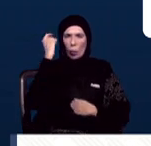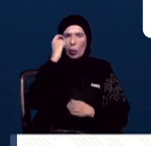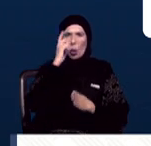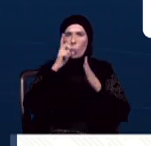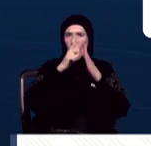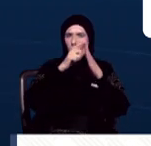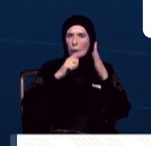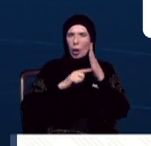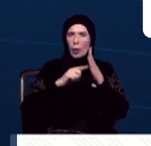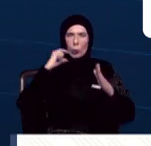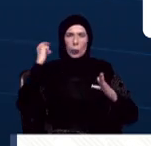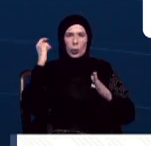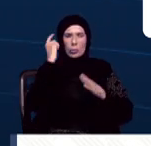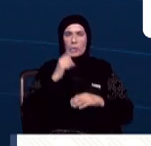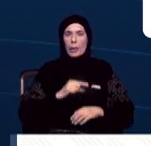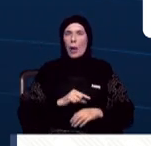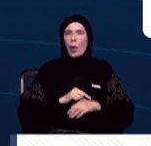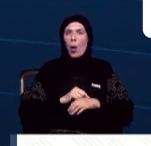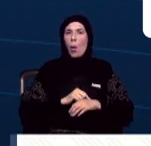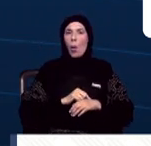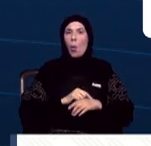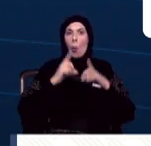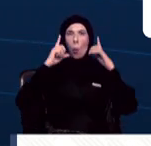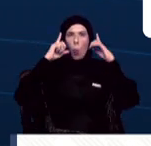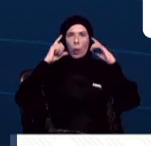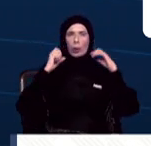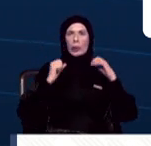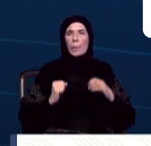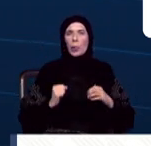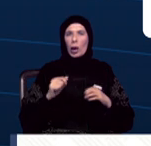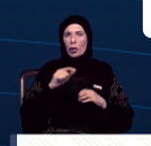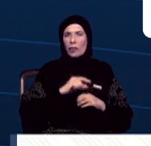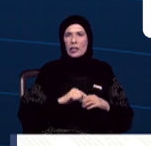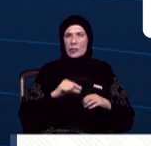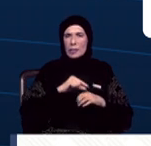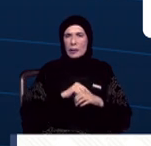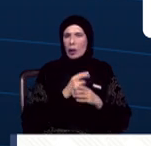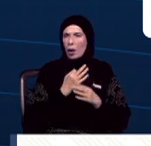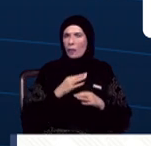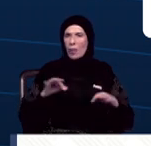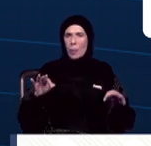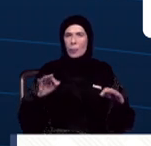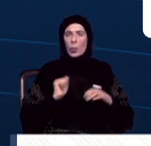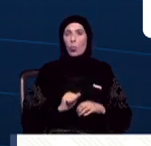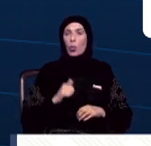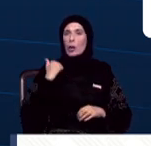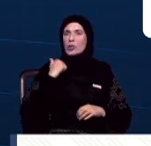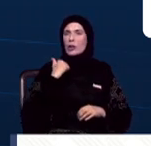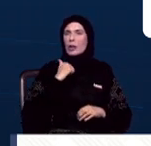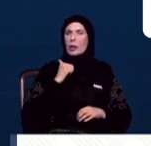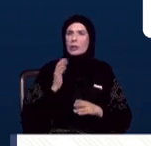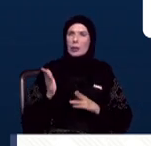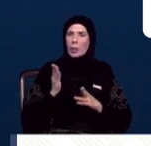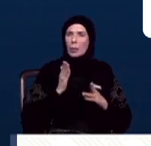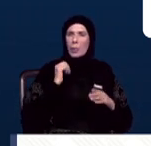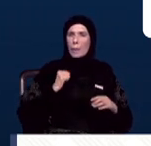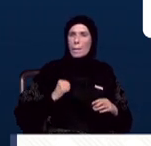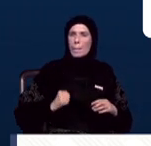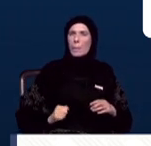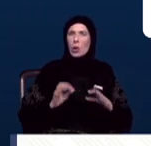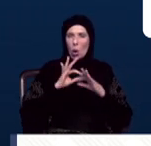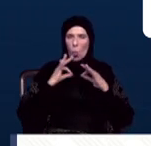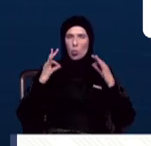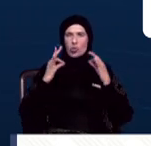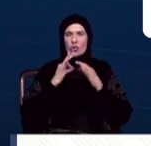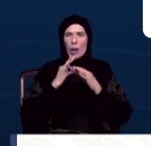الدوليه وقواعد القانون الدولي الانساني والقيم والاعراف الانسانيه كافه وجددت الوزاره دعوه